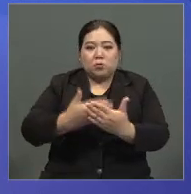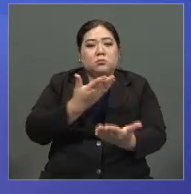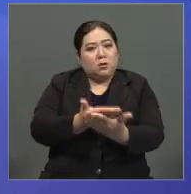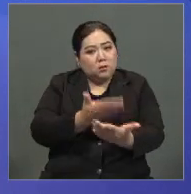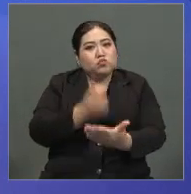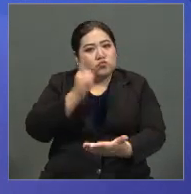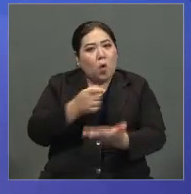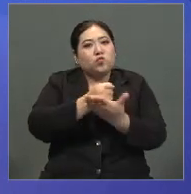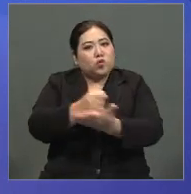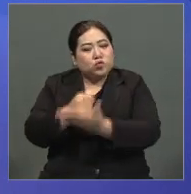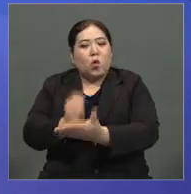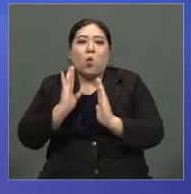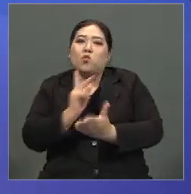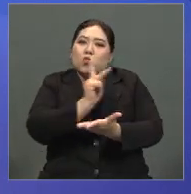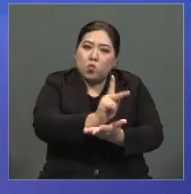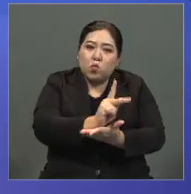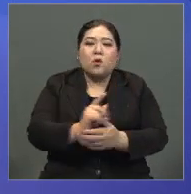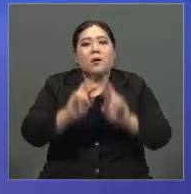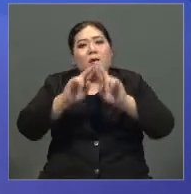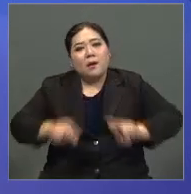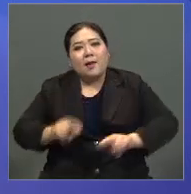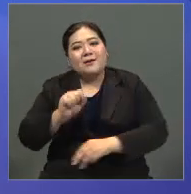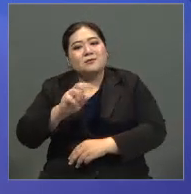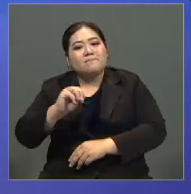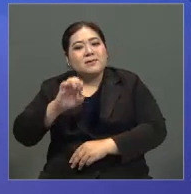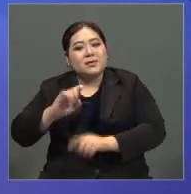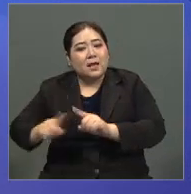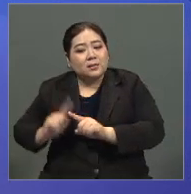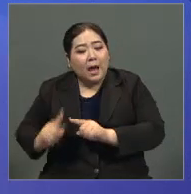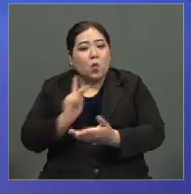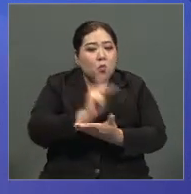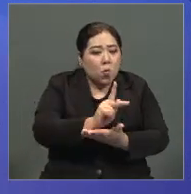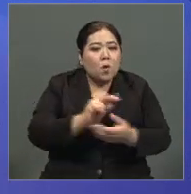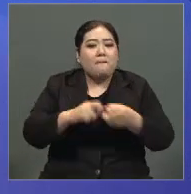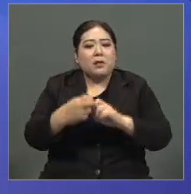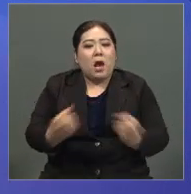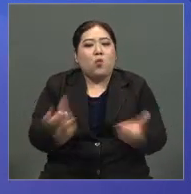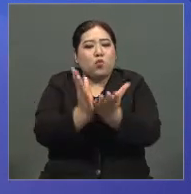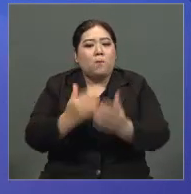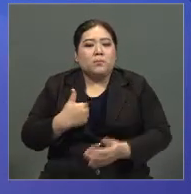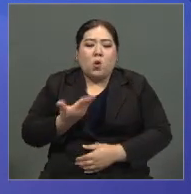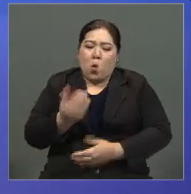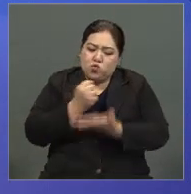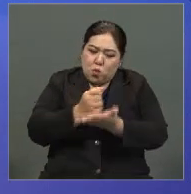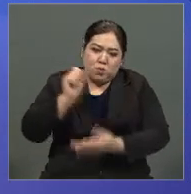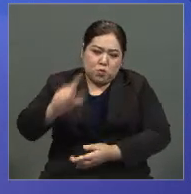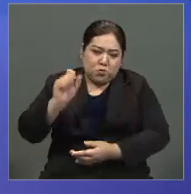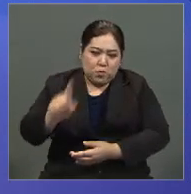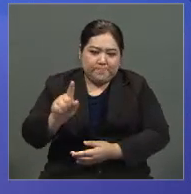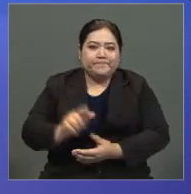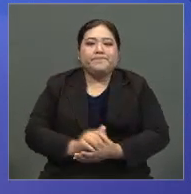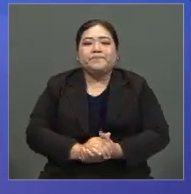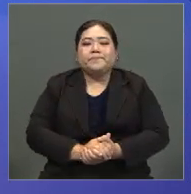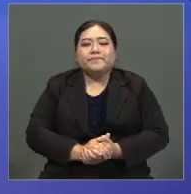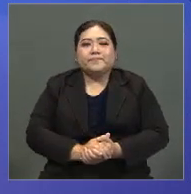เหลือ รายย่อย Camที่ได้รผกระทบไมธรมดานะครับบอกวาอย่างเร่งด่วนโดยน